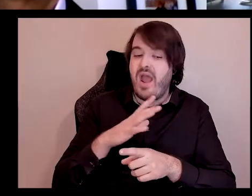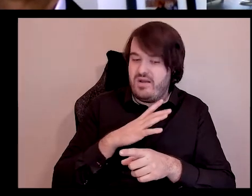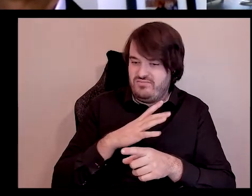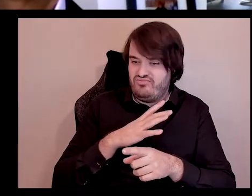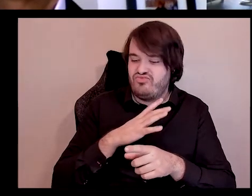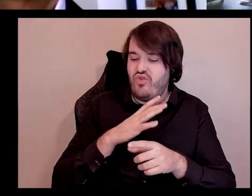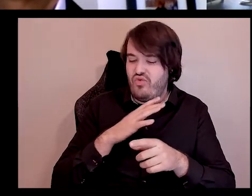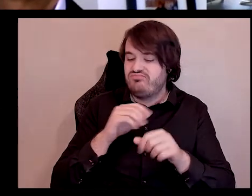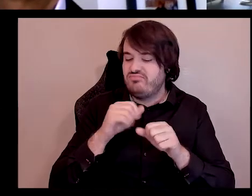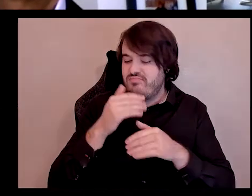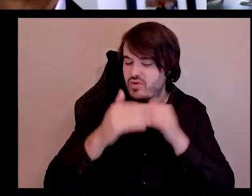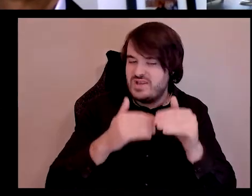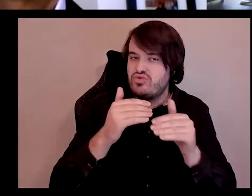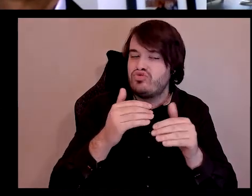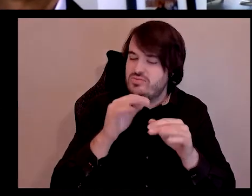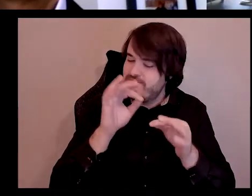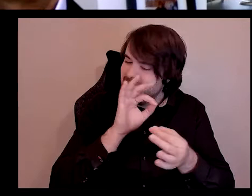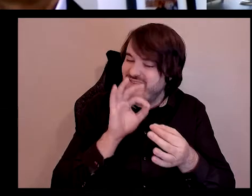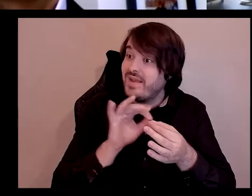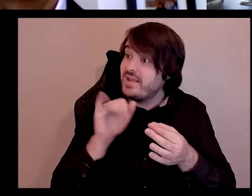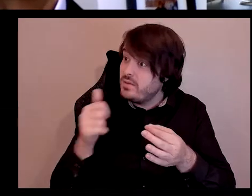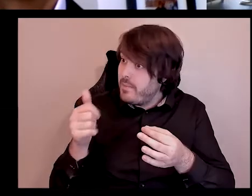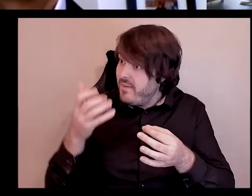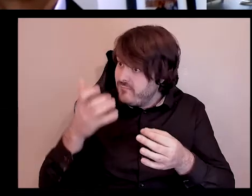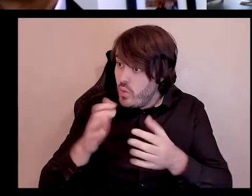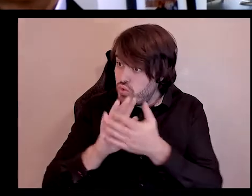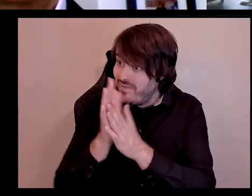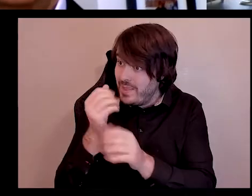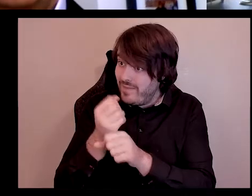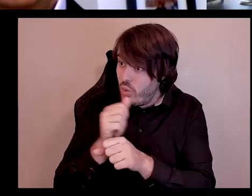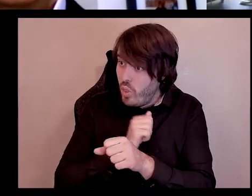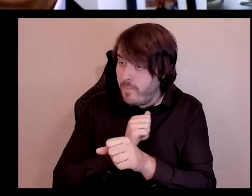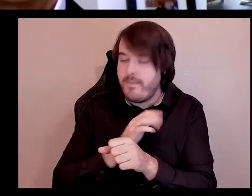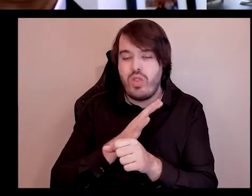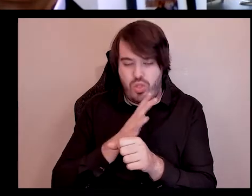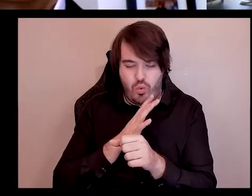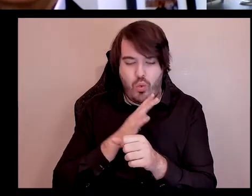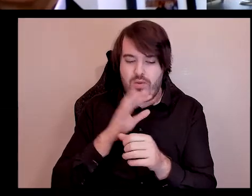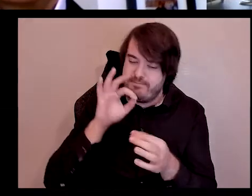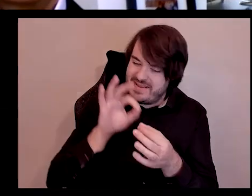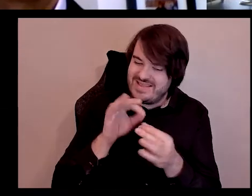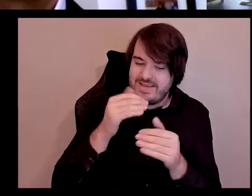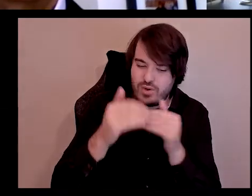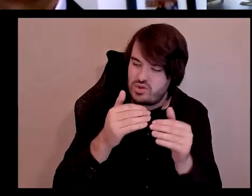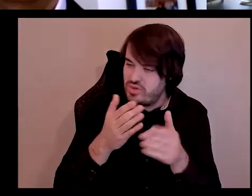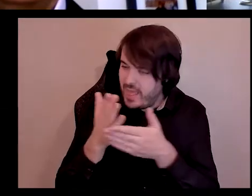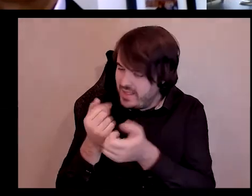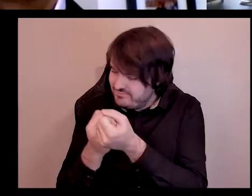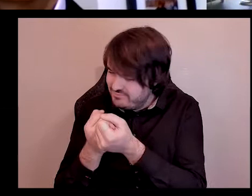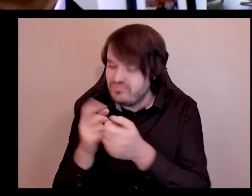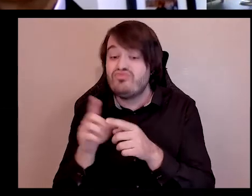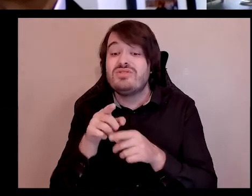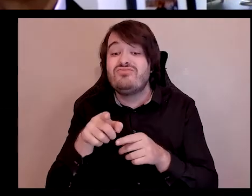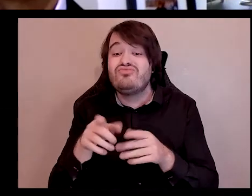que c'est le genre de choses qui passent, que vous voyez? Oui, effectivement. On a une formule d'accompagnement spécifique pour des